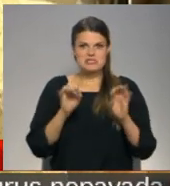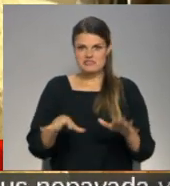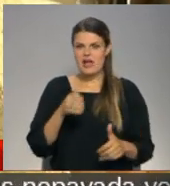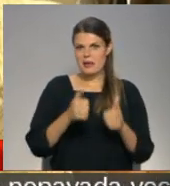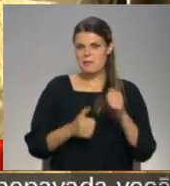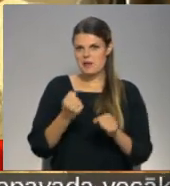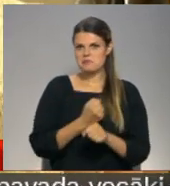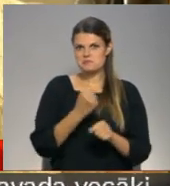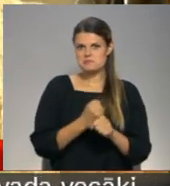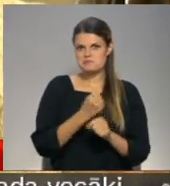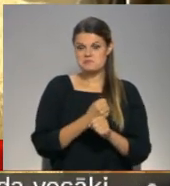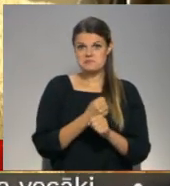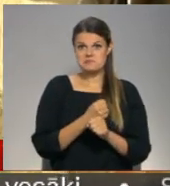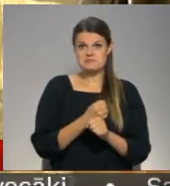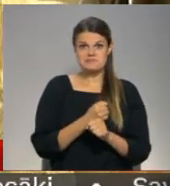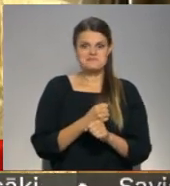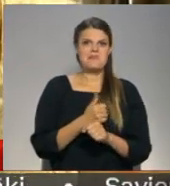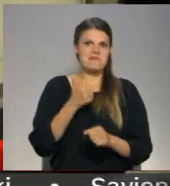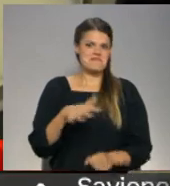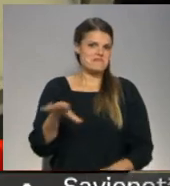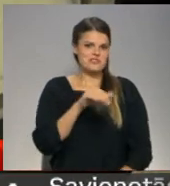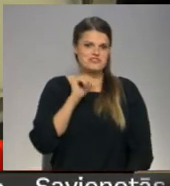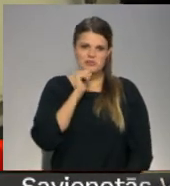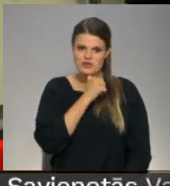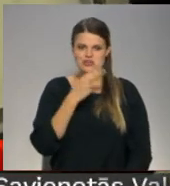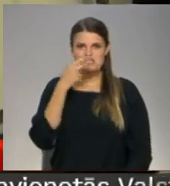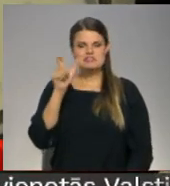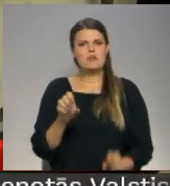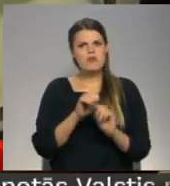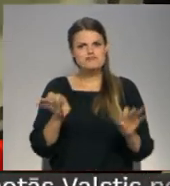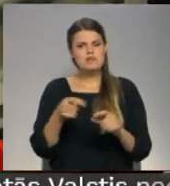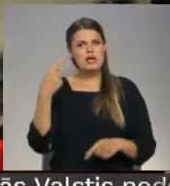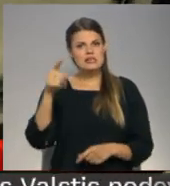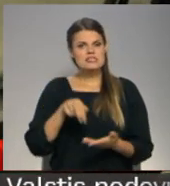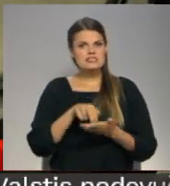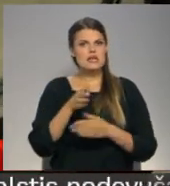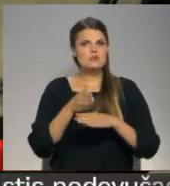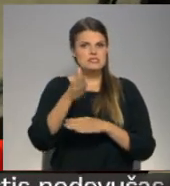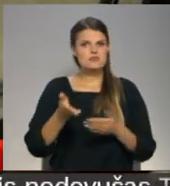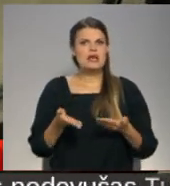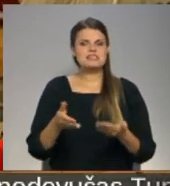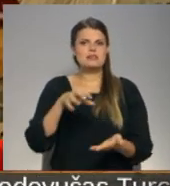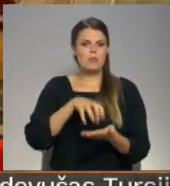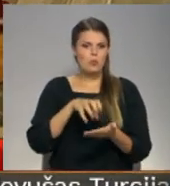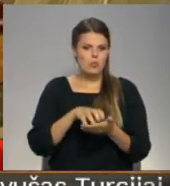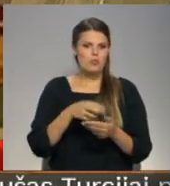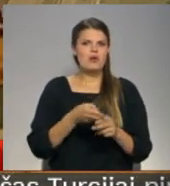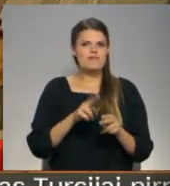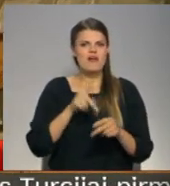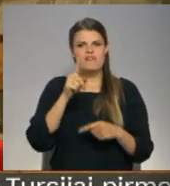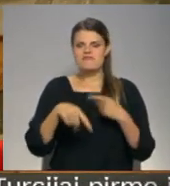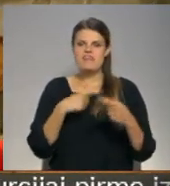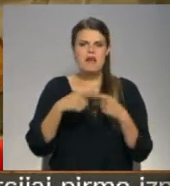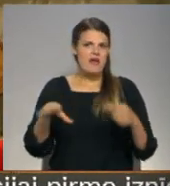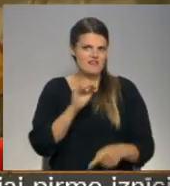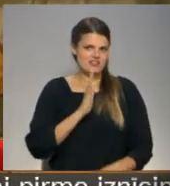piena, un varen visiem labu garšoju. Saimniece stāsta, ja cits ejot ciemos izcep kādu kūku, tad no viņas visi